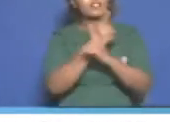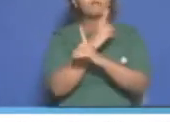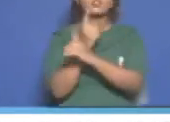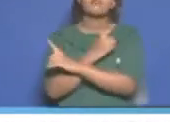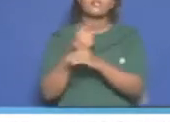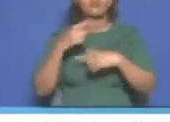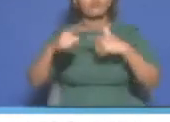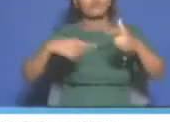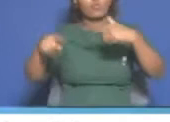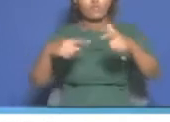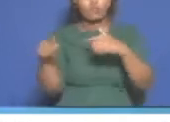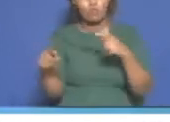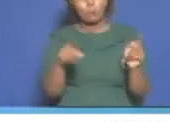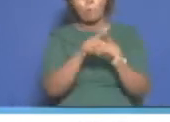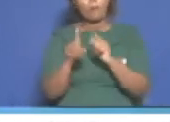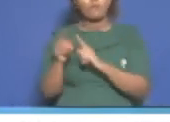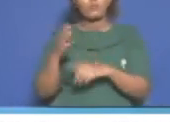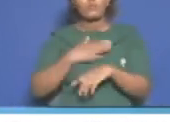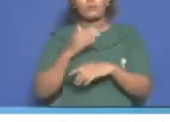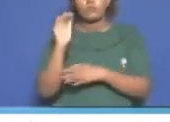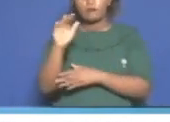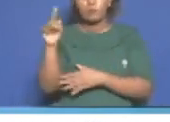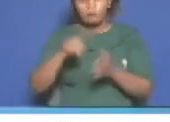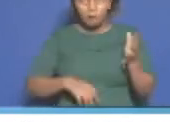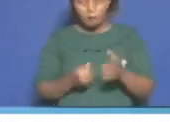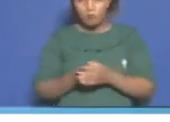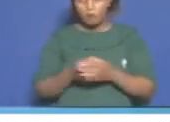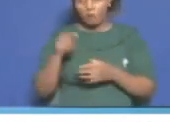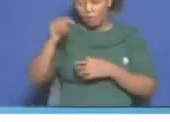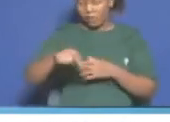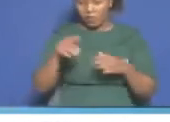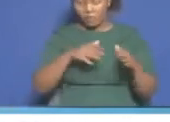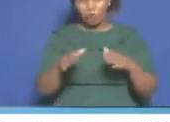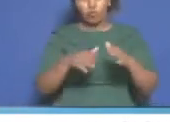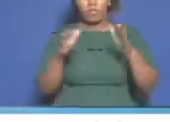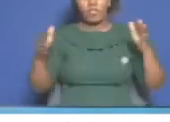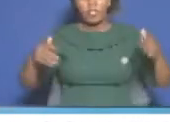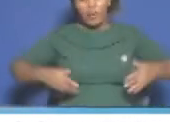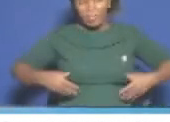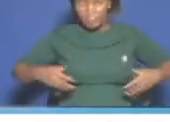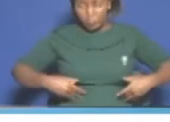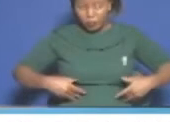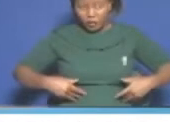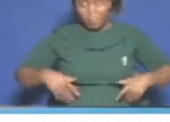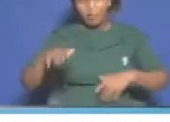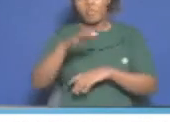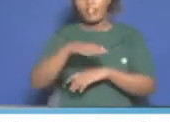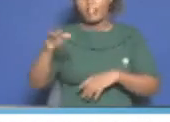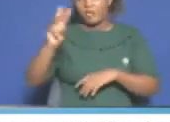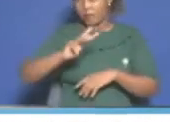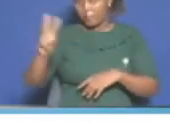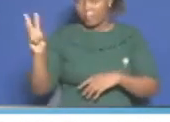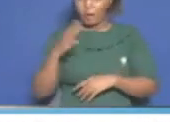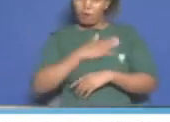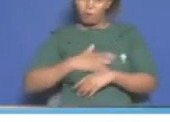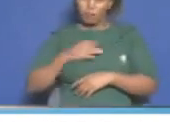wanatakikana pale, na vitengo vingine zaidi. Kwa hivyo nafasi hii, kama vijana wa eneo la magharibi, muweze